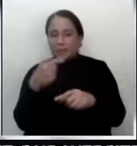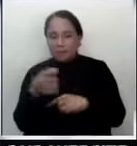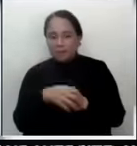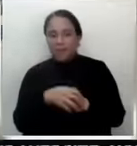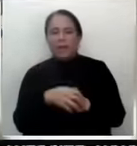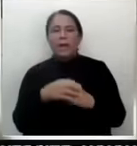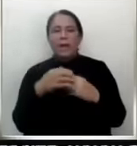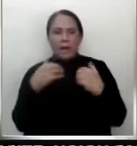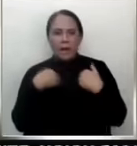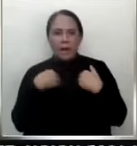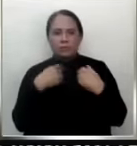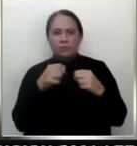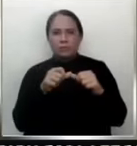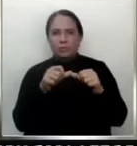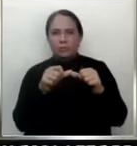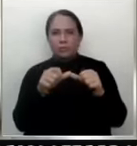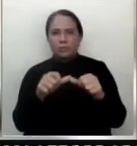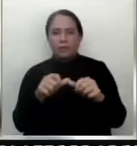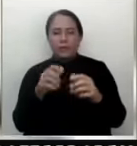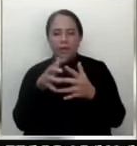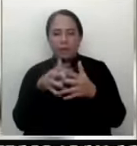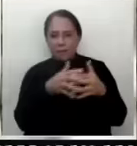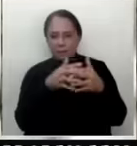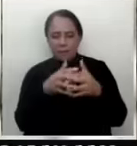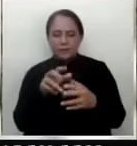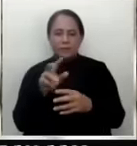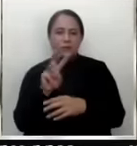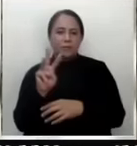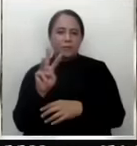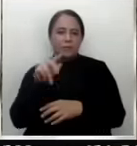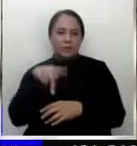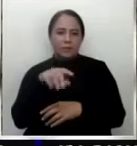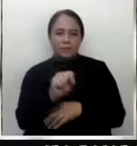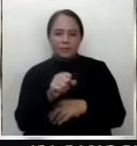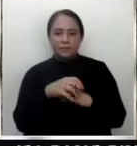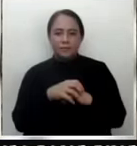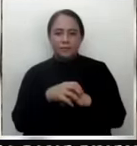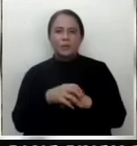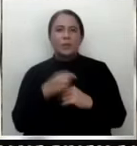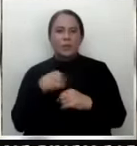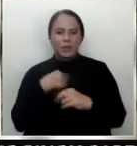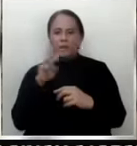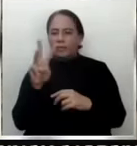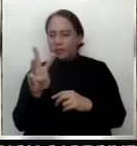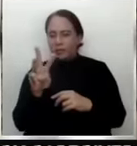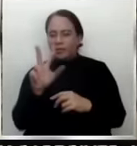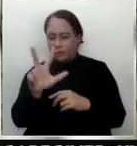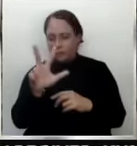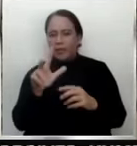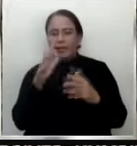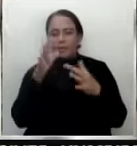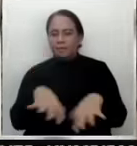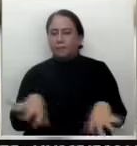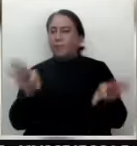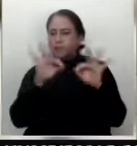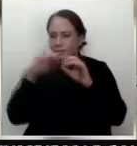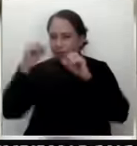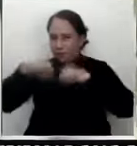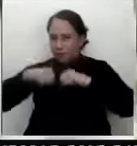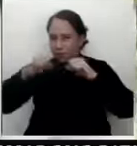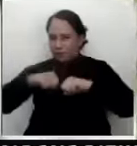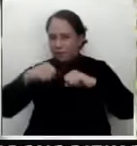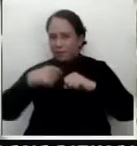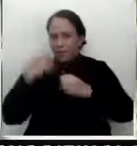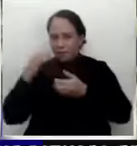long-term presence ang Amerika sa West Philippine Sea. We have three important agreements that govern our relationship. And that's the